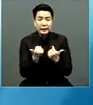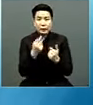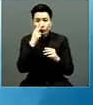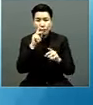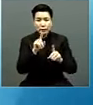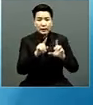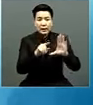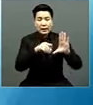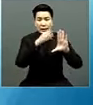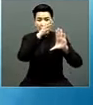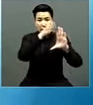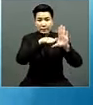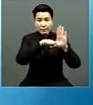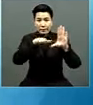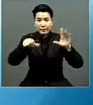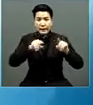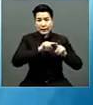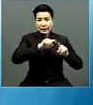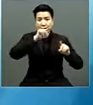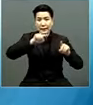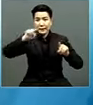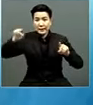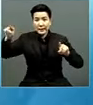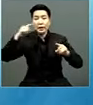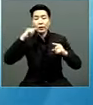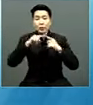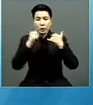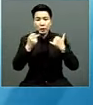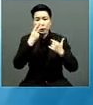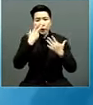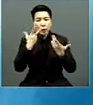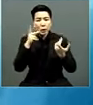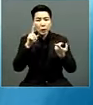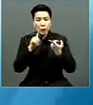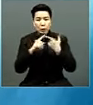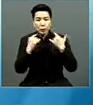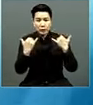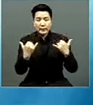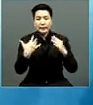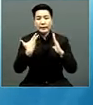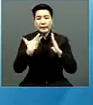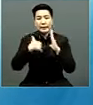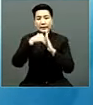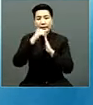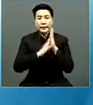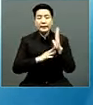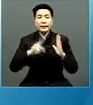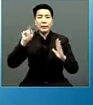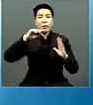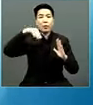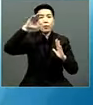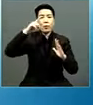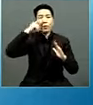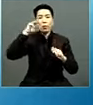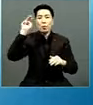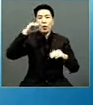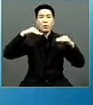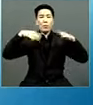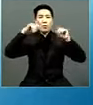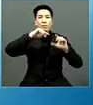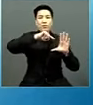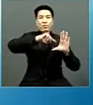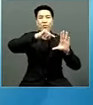ฟถัดไปนะครับก็จะเห็นแนวโน้มนะครับที่เส้นสีน้ำเงินข้างบนสุดสีม่วงสีน้ำเงินเนี่ยนะ